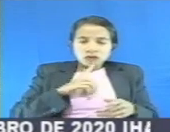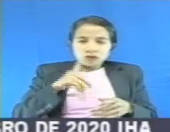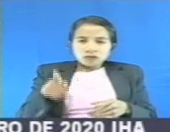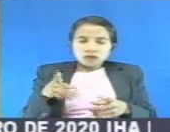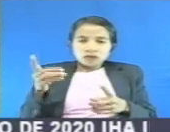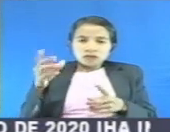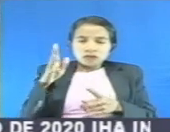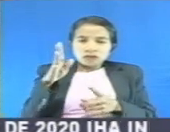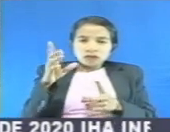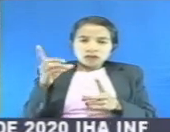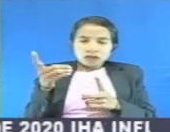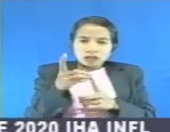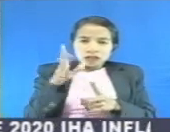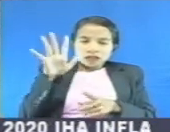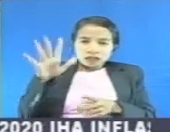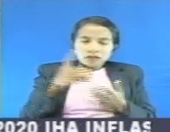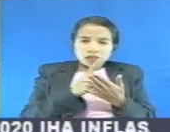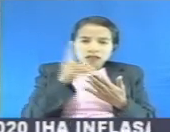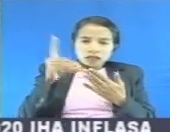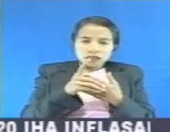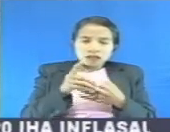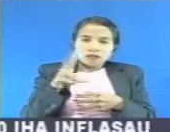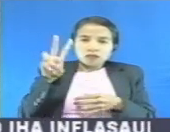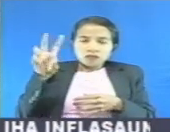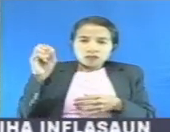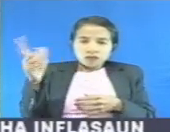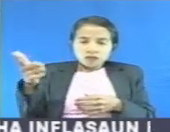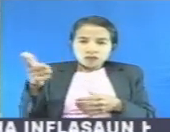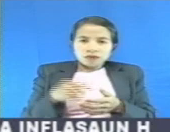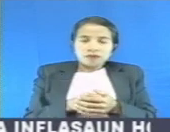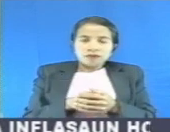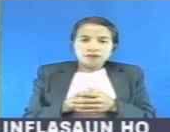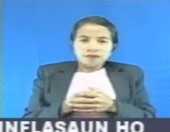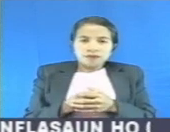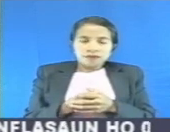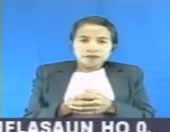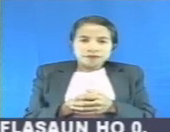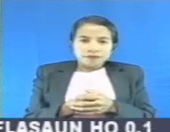lima dezembro rihundro arua nulu João da Costa Cristóvão Silva RTTL.